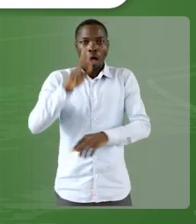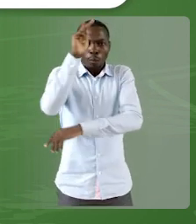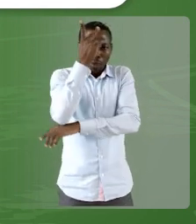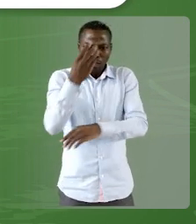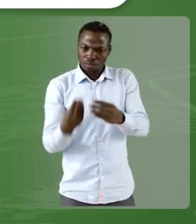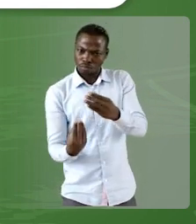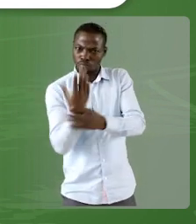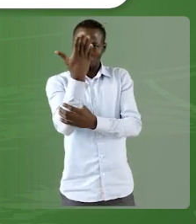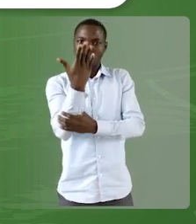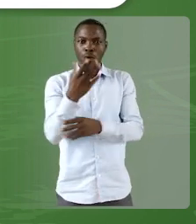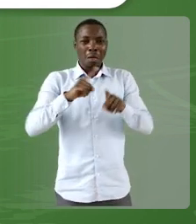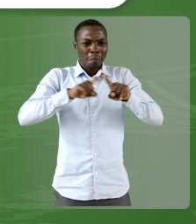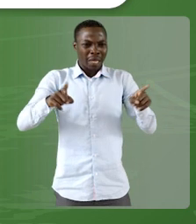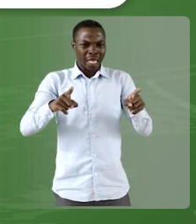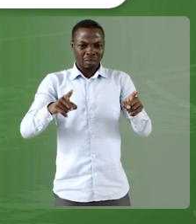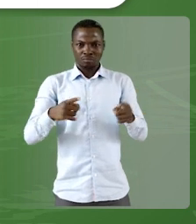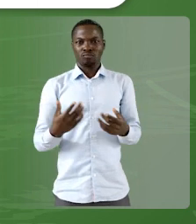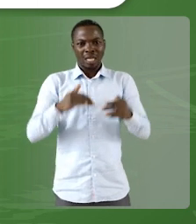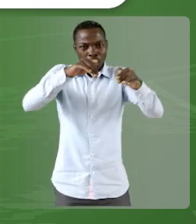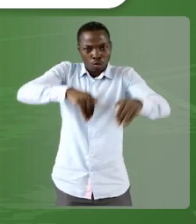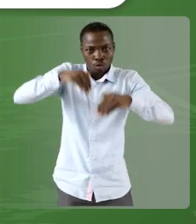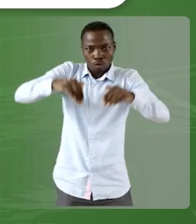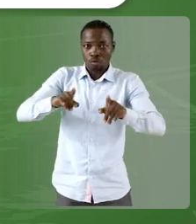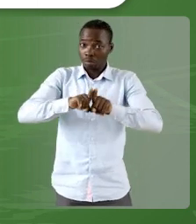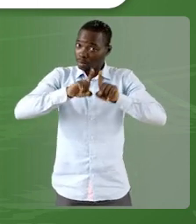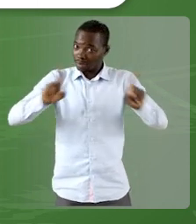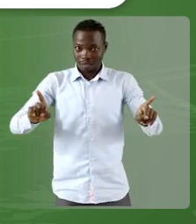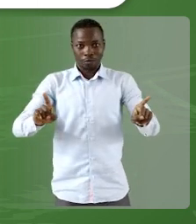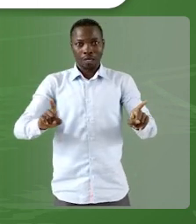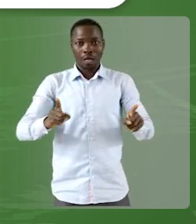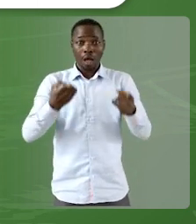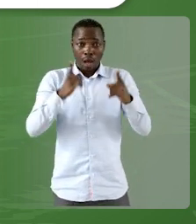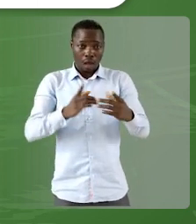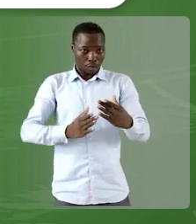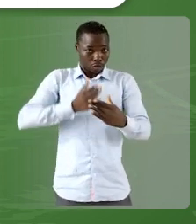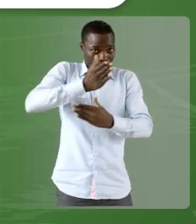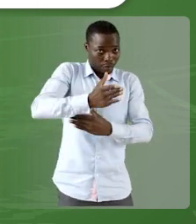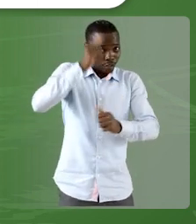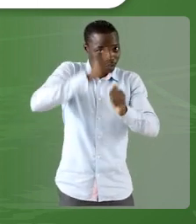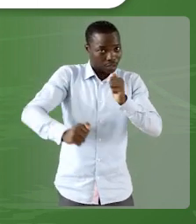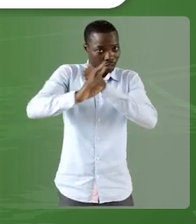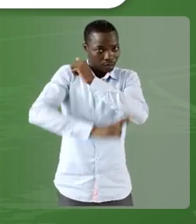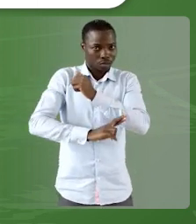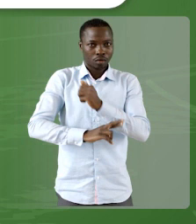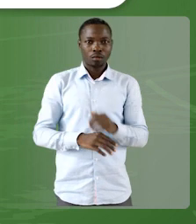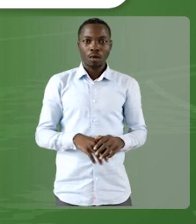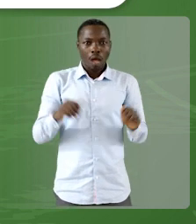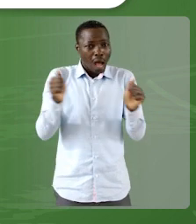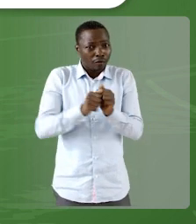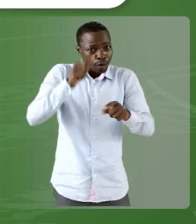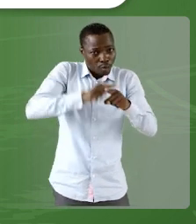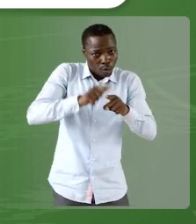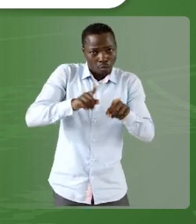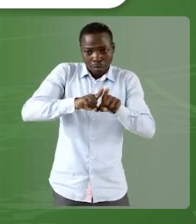on constate bien que les cultures sont différentes d'une région à l'autre. À partir de ce